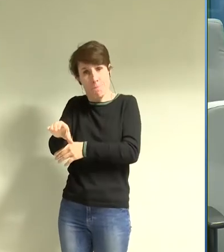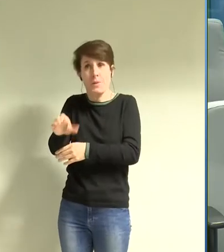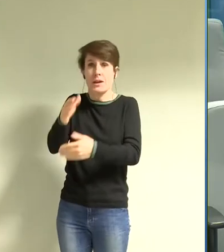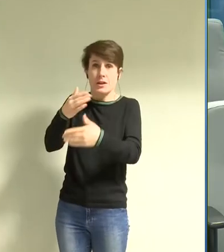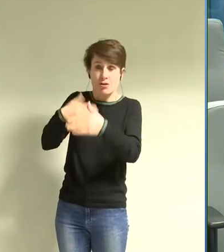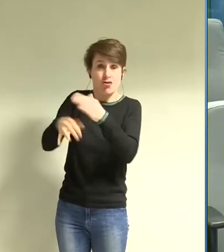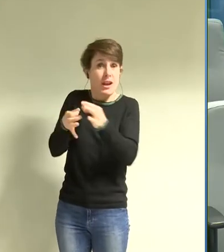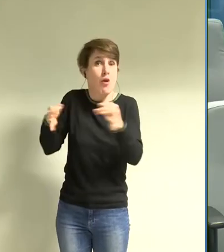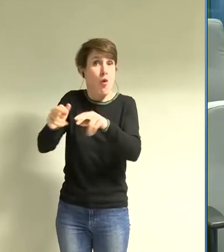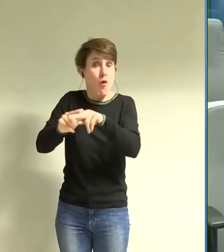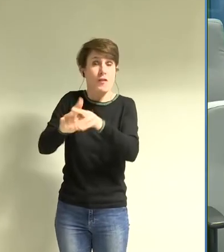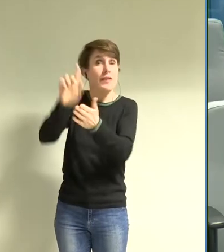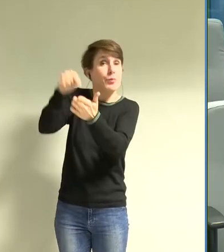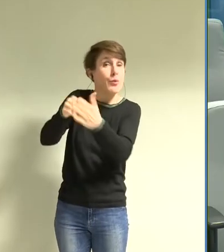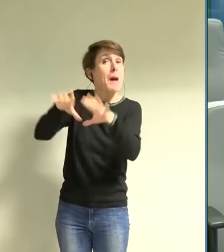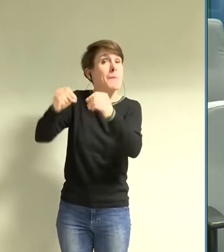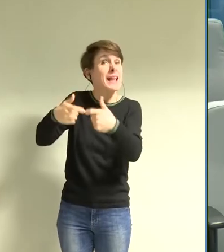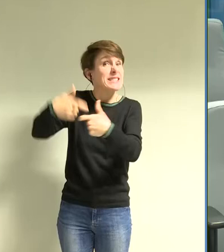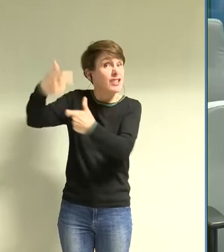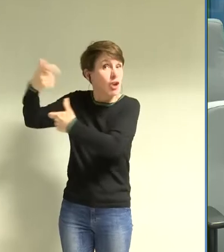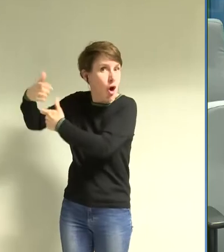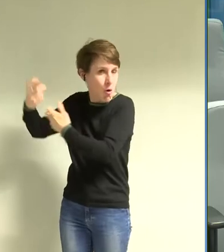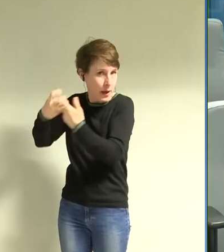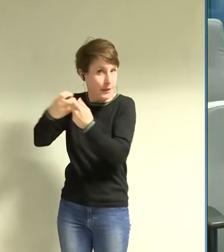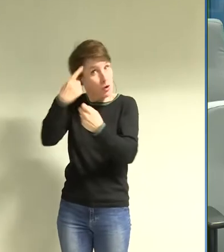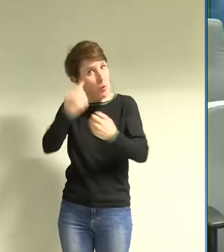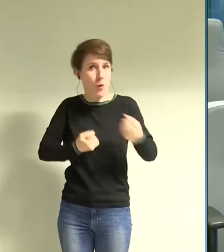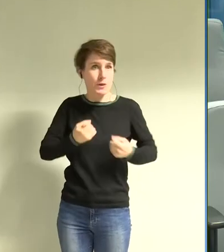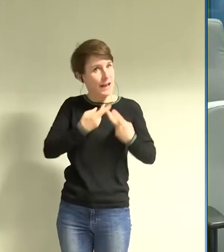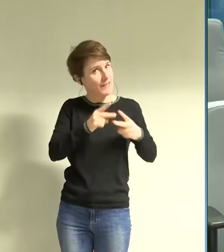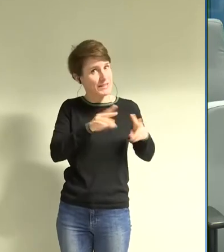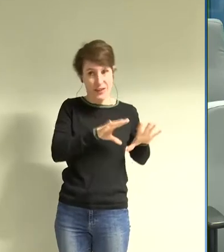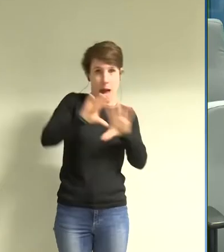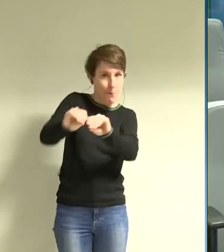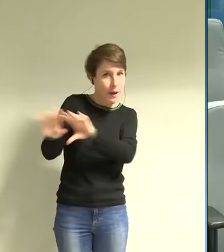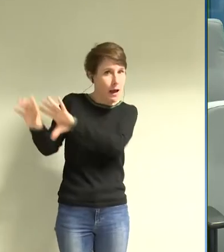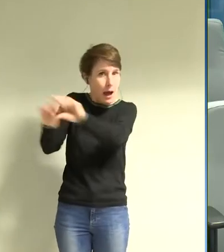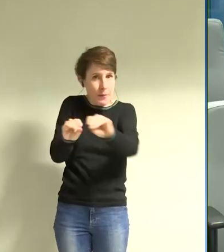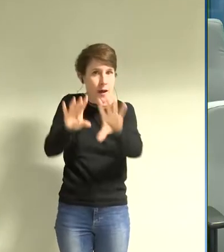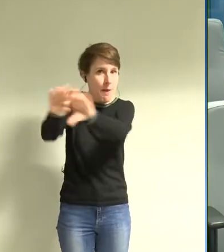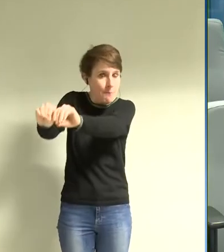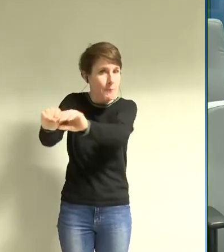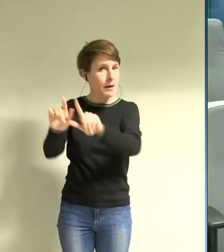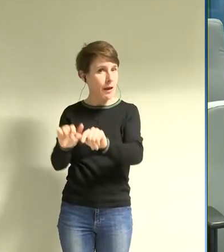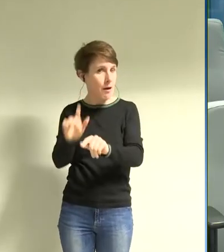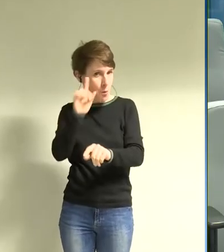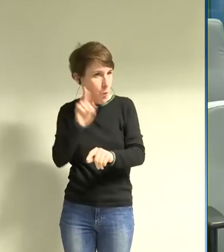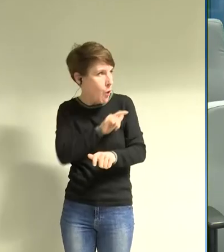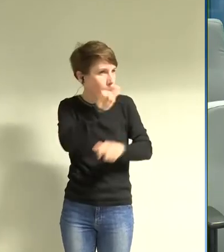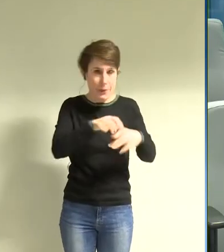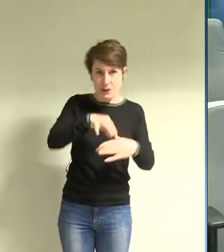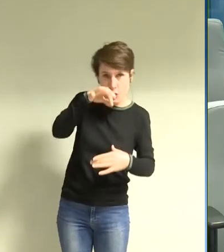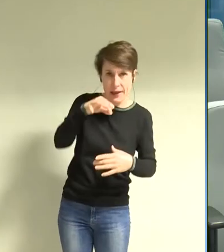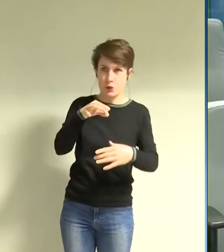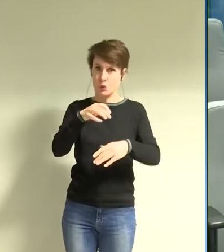extérieurs pour installer des services qui viendraient travailler pourquoi pas aussi des désillusions mère son